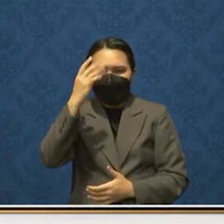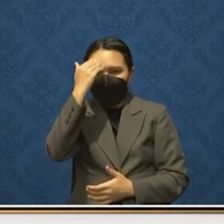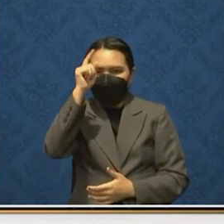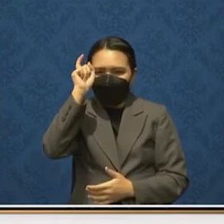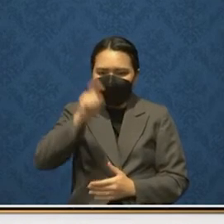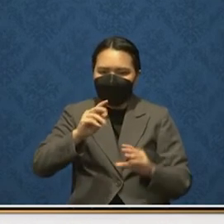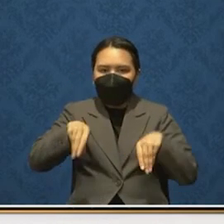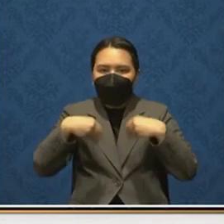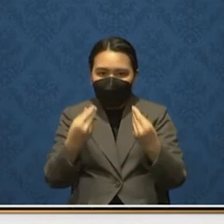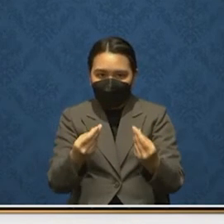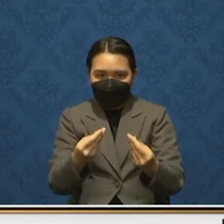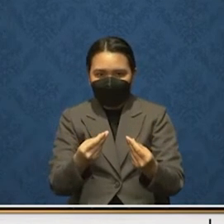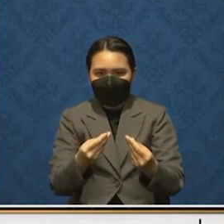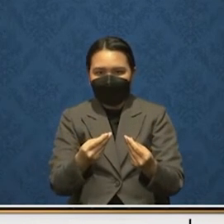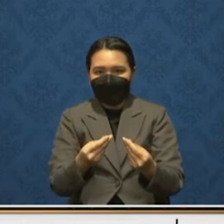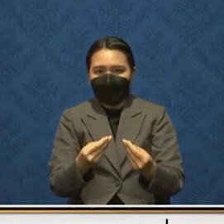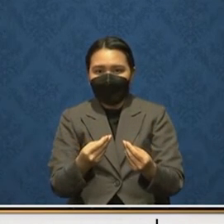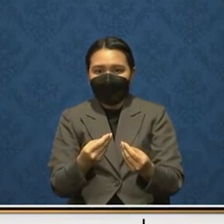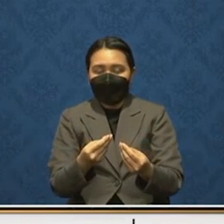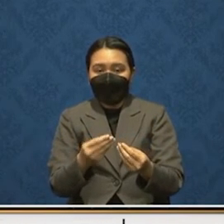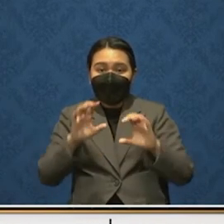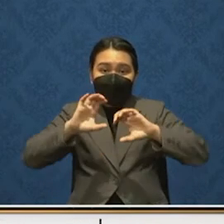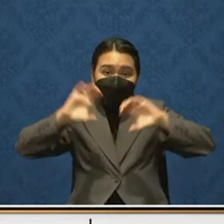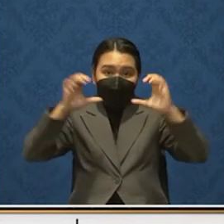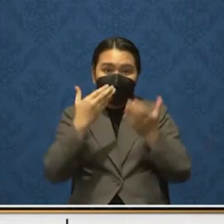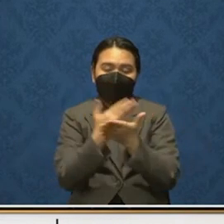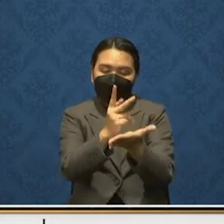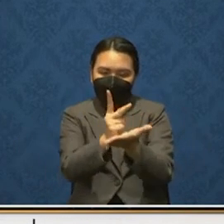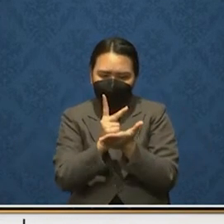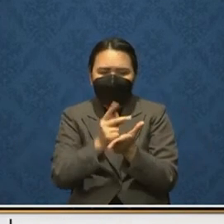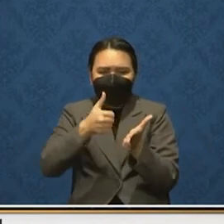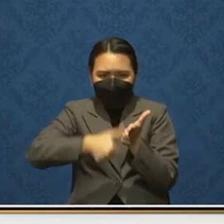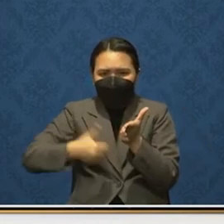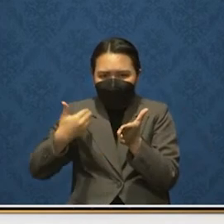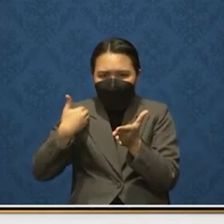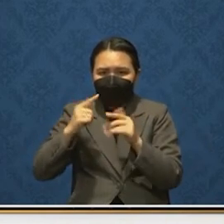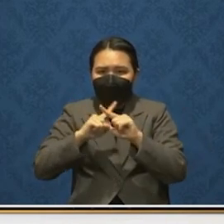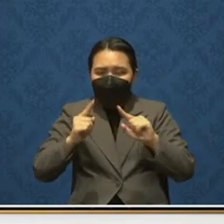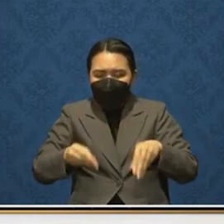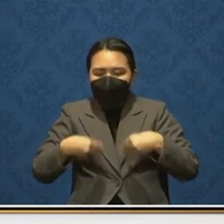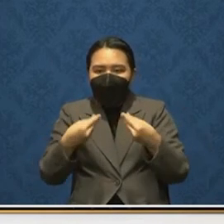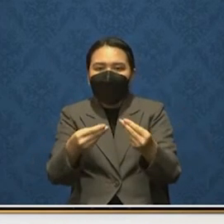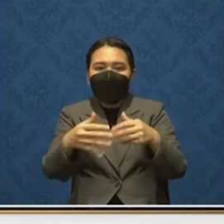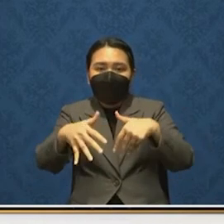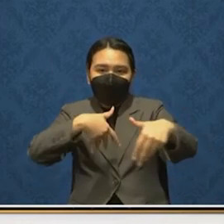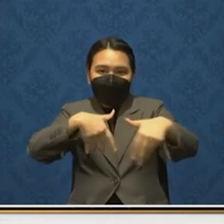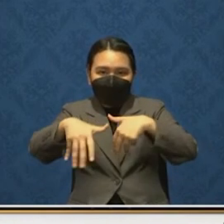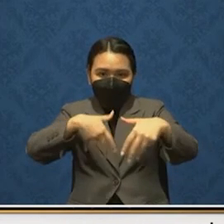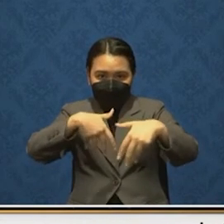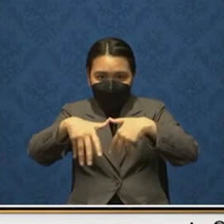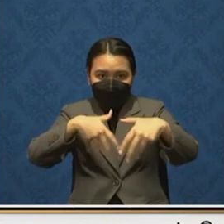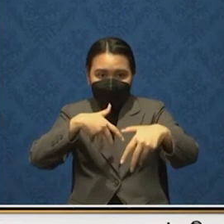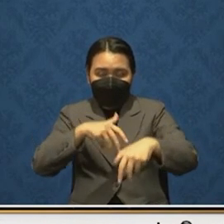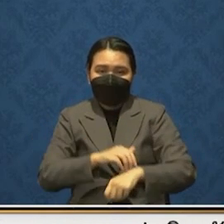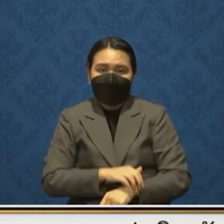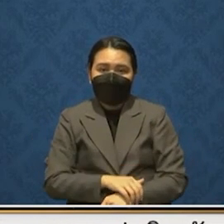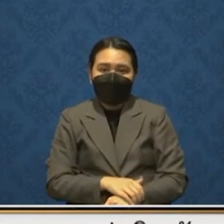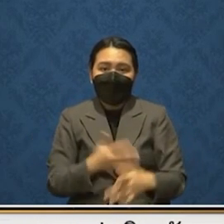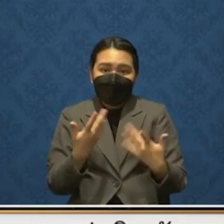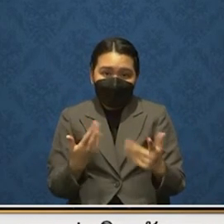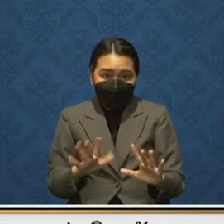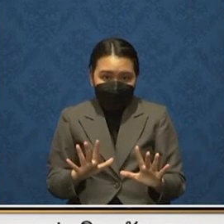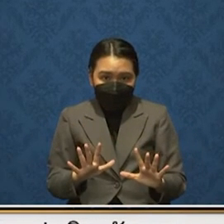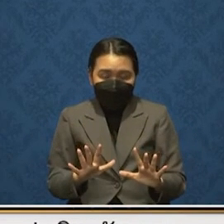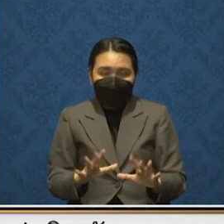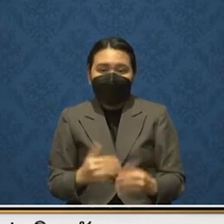โครงการเอาเงินกู้ของรฐบาลทั้งที่ยัเป็นนี่อยู่ไปแจกใจให้กบพี่น้ประชาชนใรัษาจนมีการ